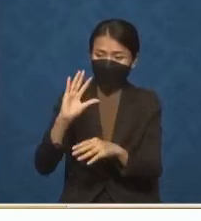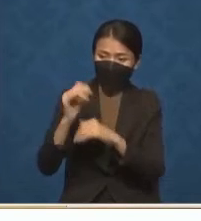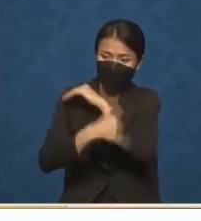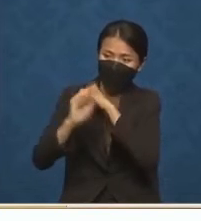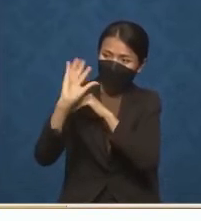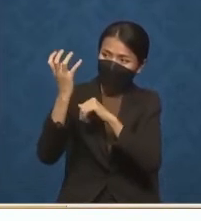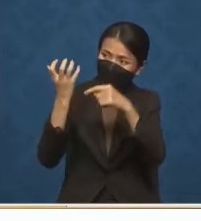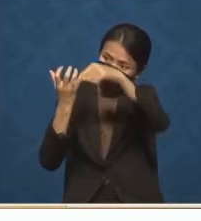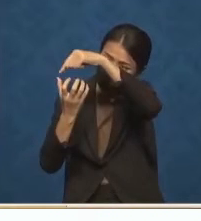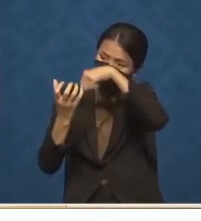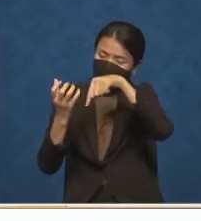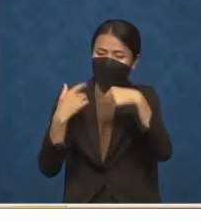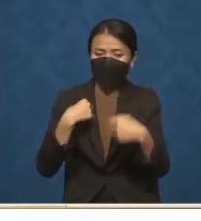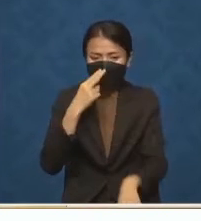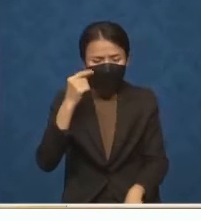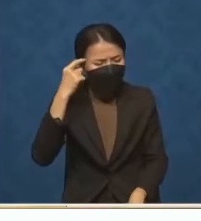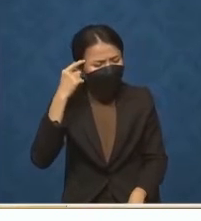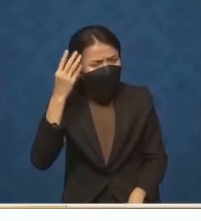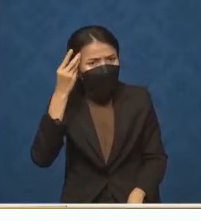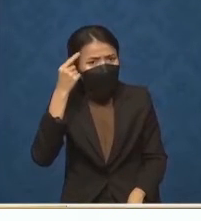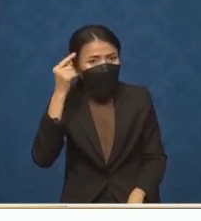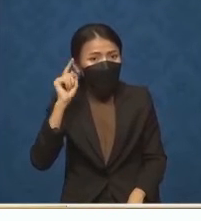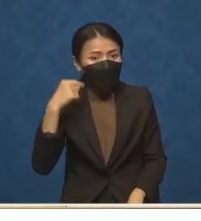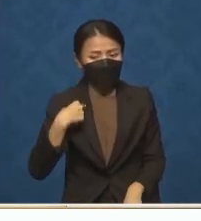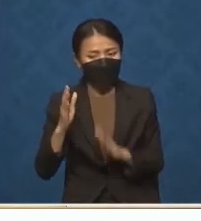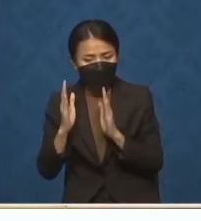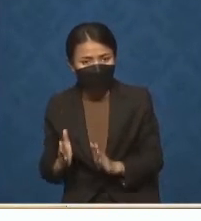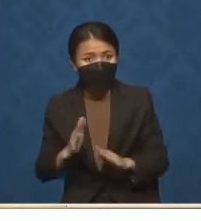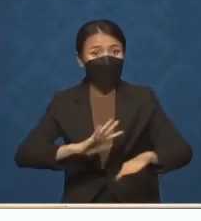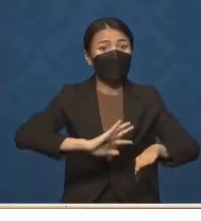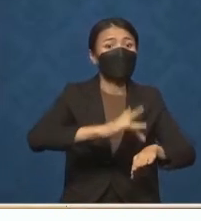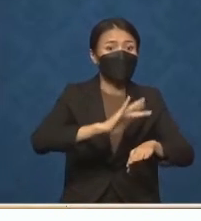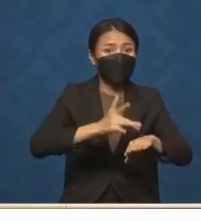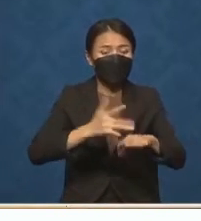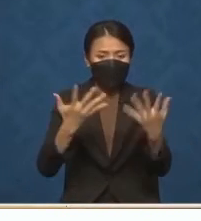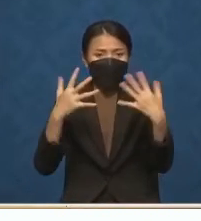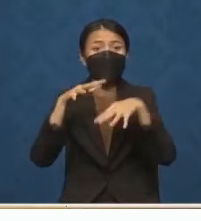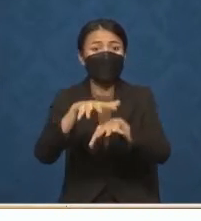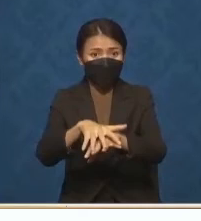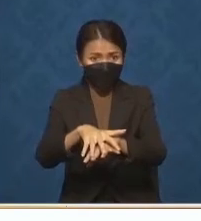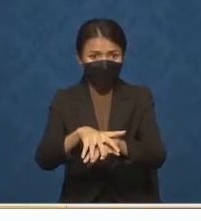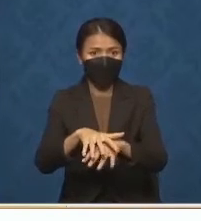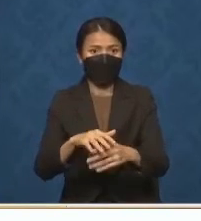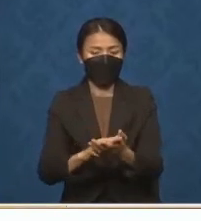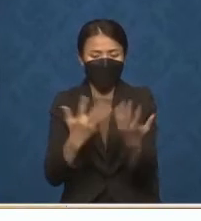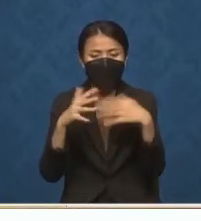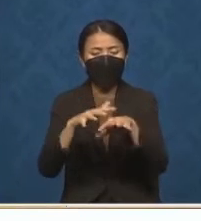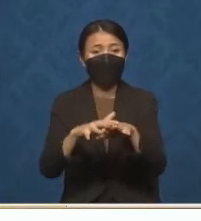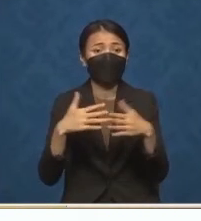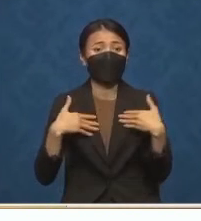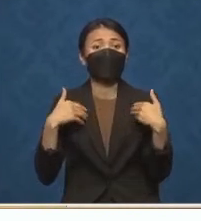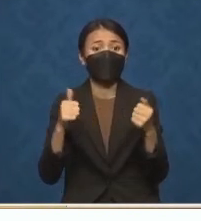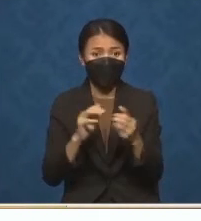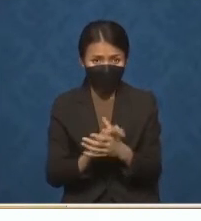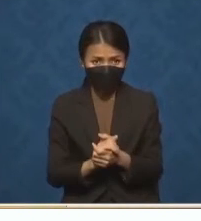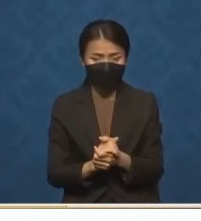ะธรรมชาติให้ได้สมดลที่สุดการทำโครงสรางแข็งไม่วจะเป็ต Concreteหอหนทิ้งอยททานประทานนอน